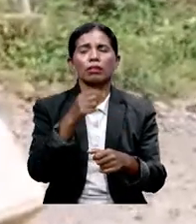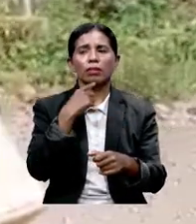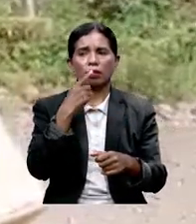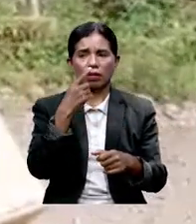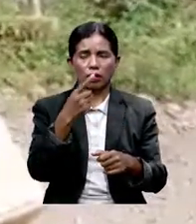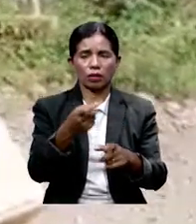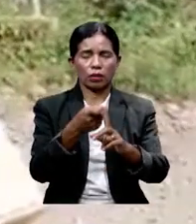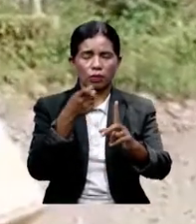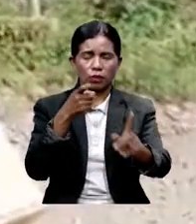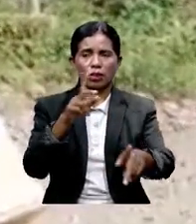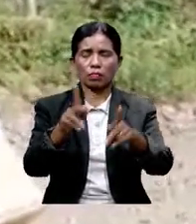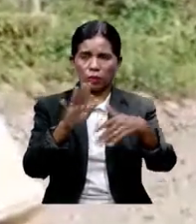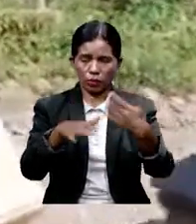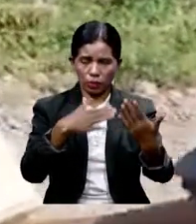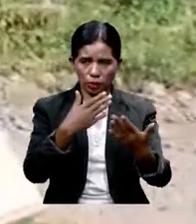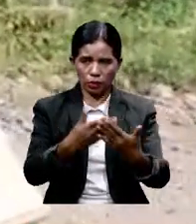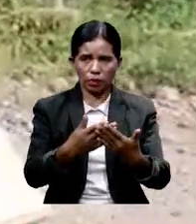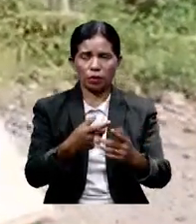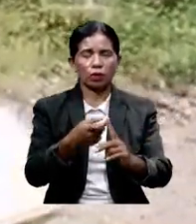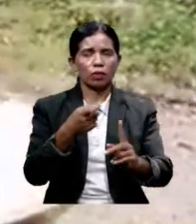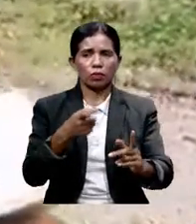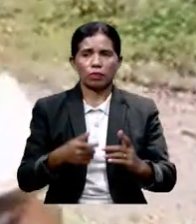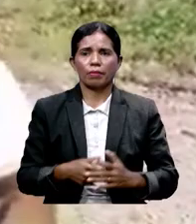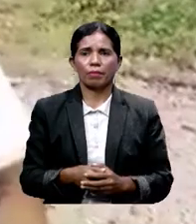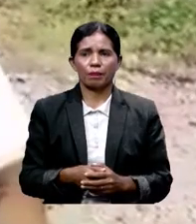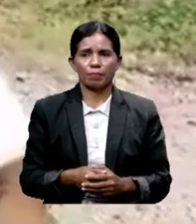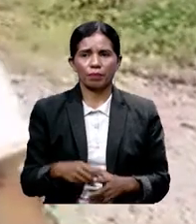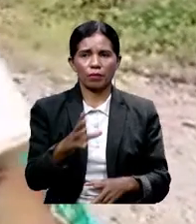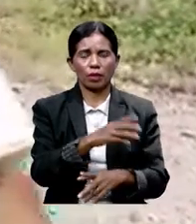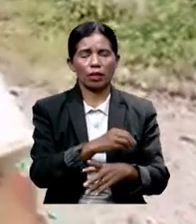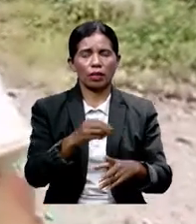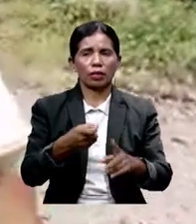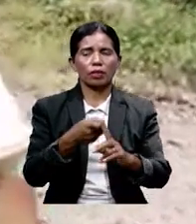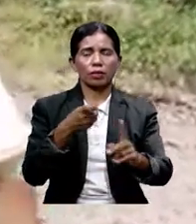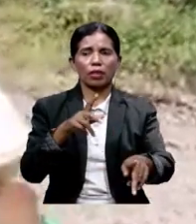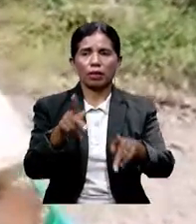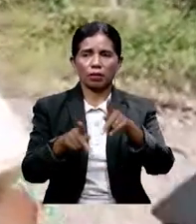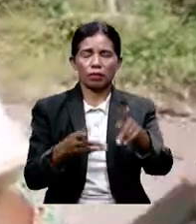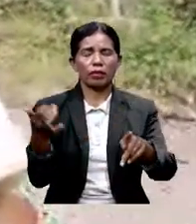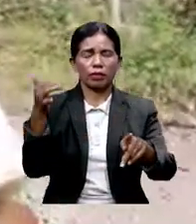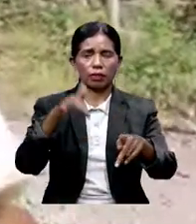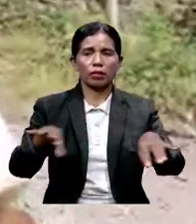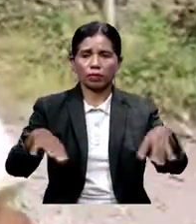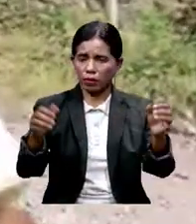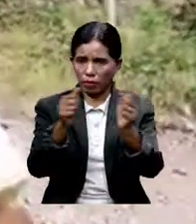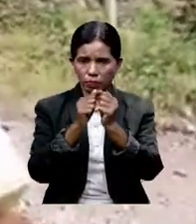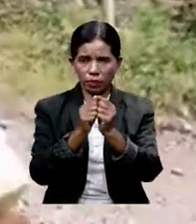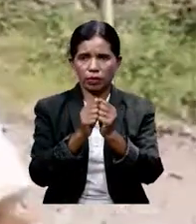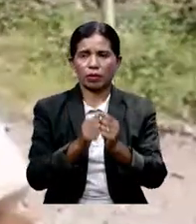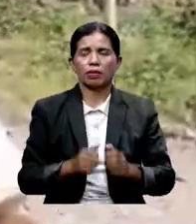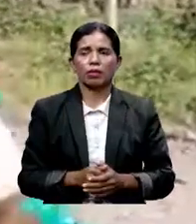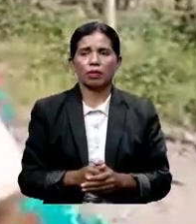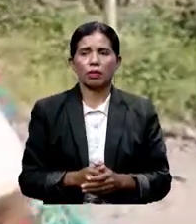dari masyarakat, dari aparat, dan dari yang keterkaitan, stakeholder yang terkait, agar